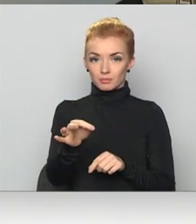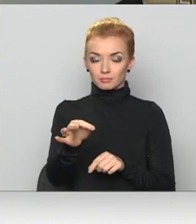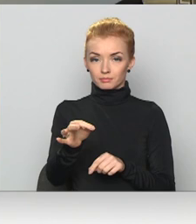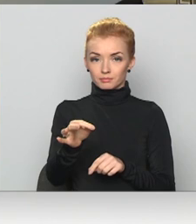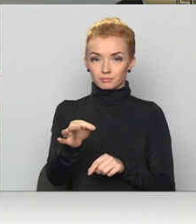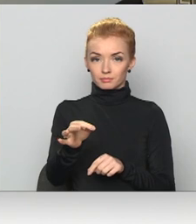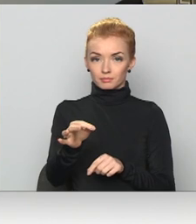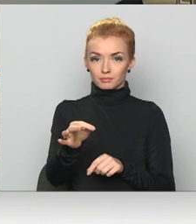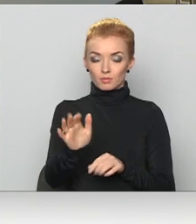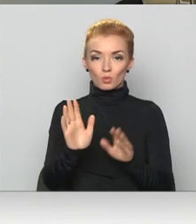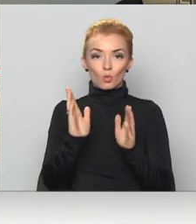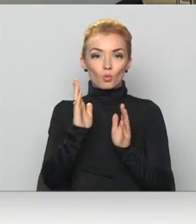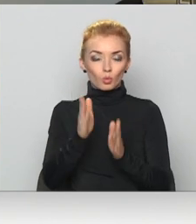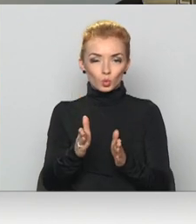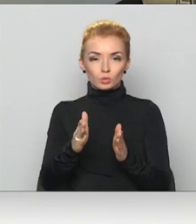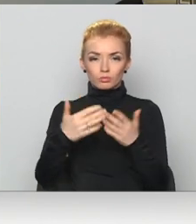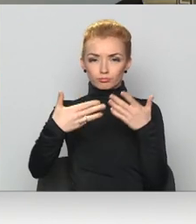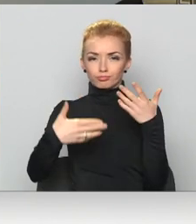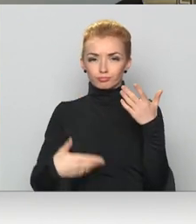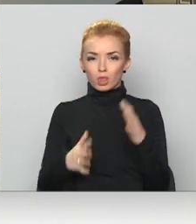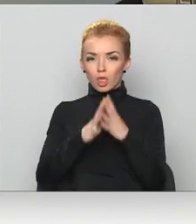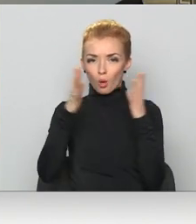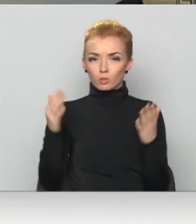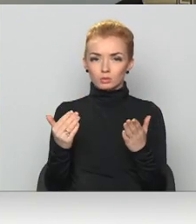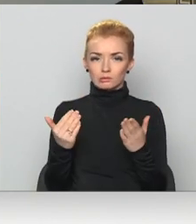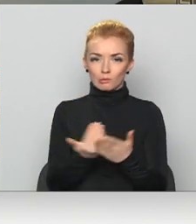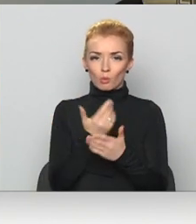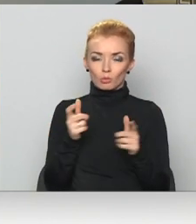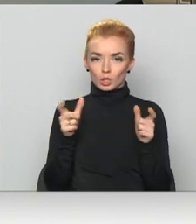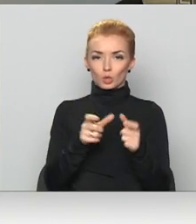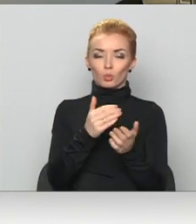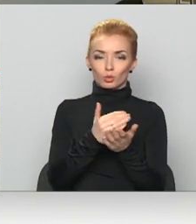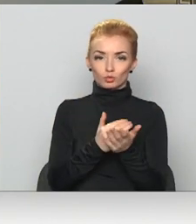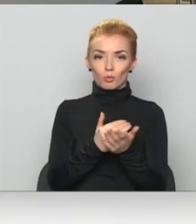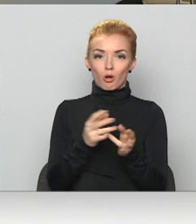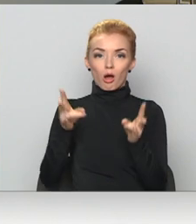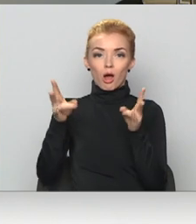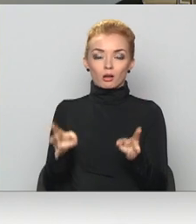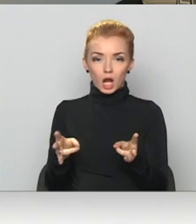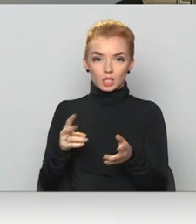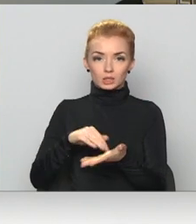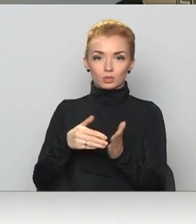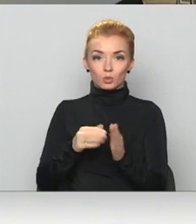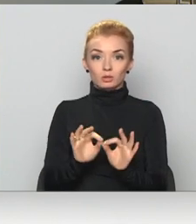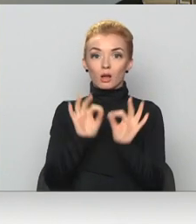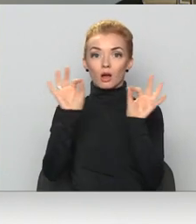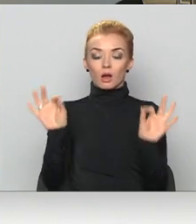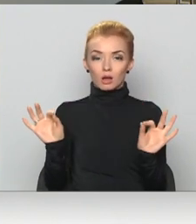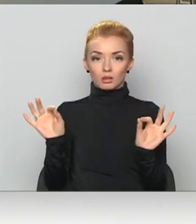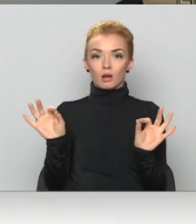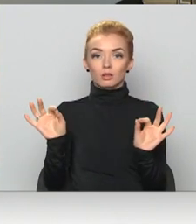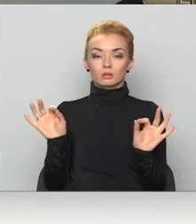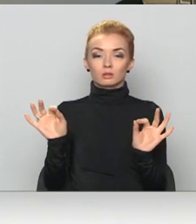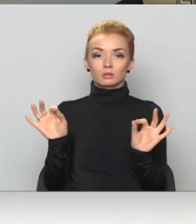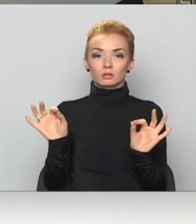tātad būs virkne citu ierobežojumu. Ārkārtējā situācija stāsies spēkā, ja precīzāk